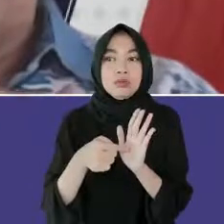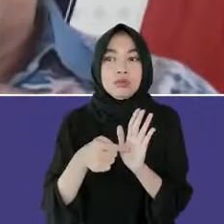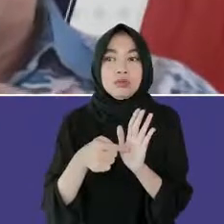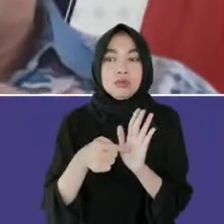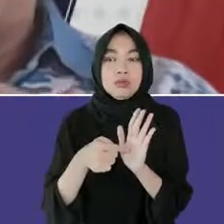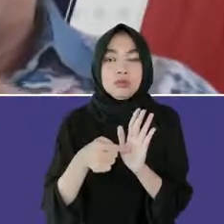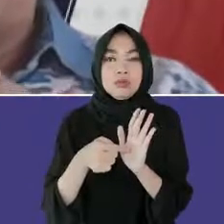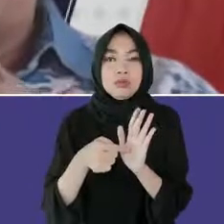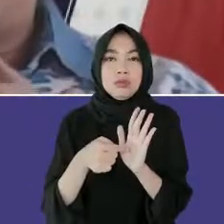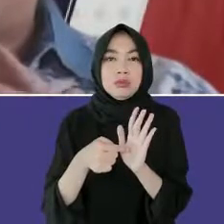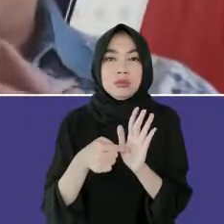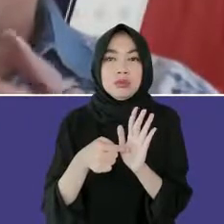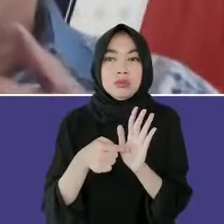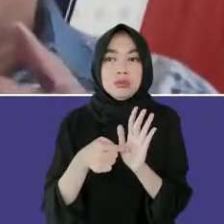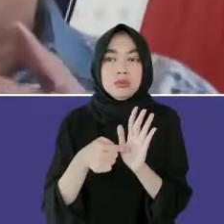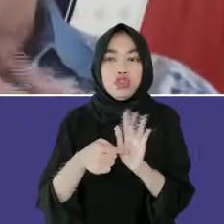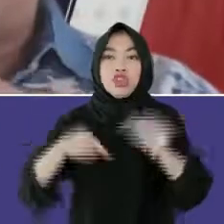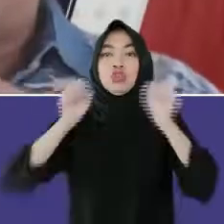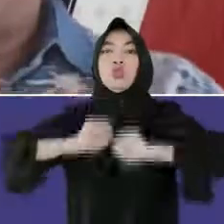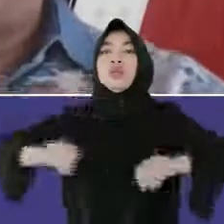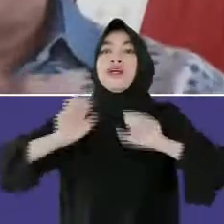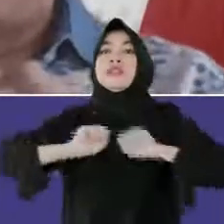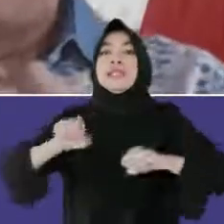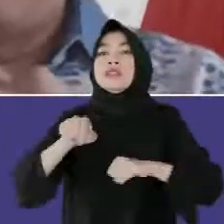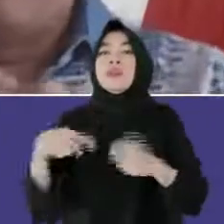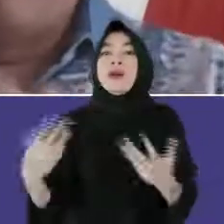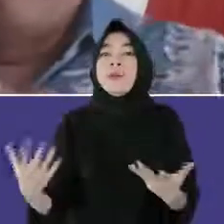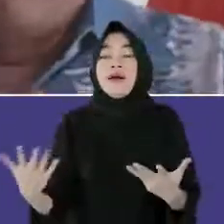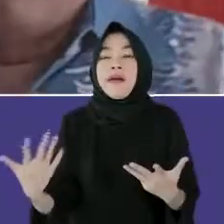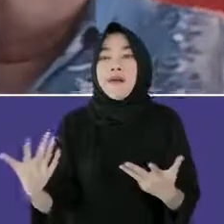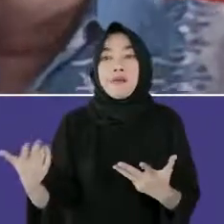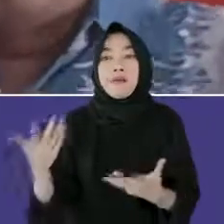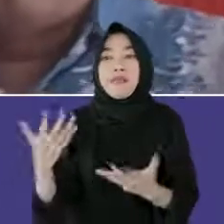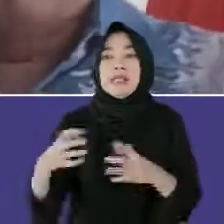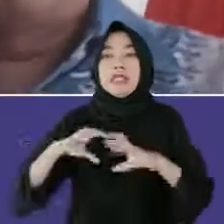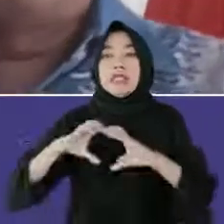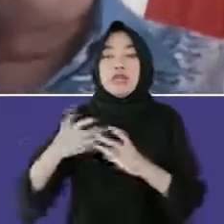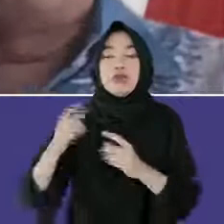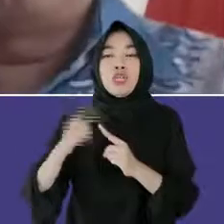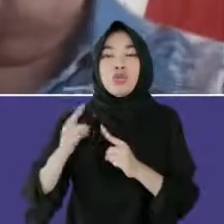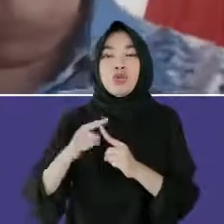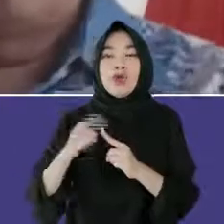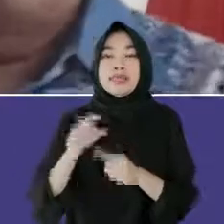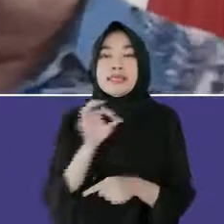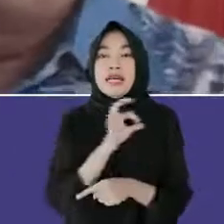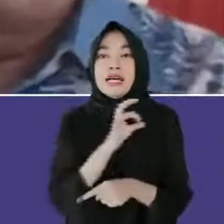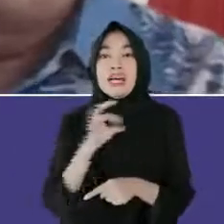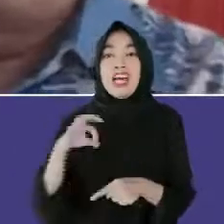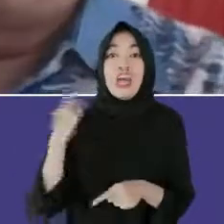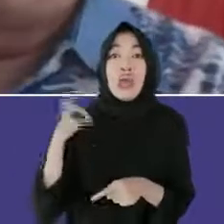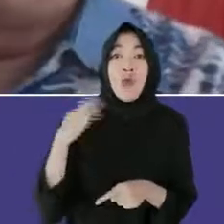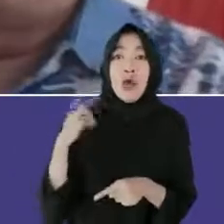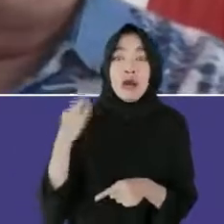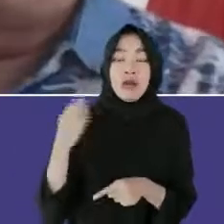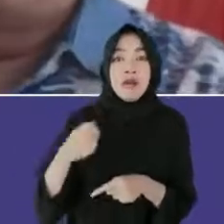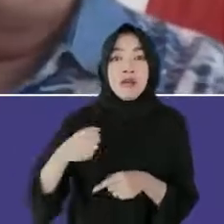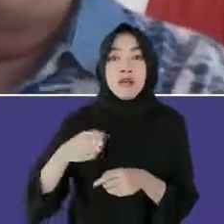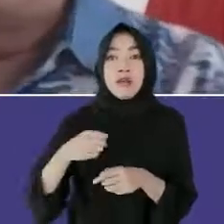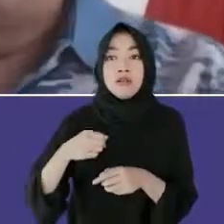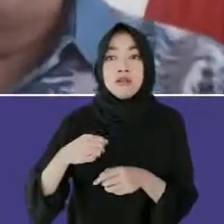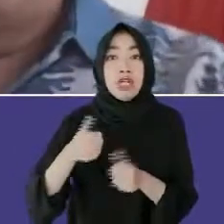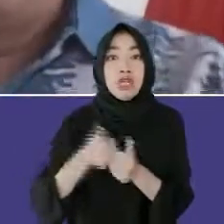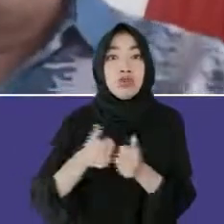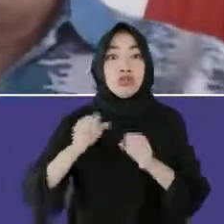di Papua sendiri Bapak Sony Bagaimana teman-teman dari perubahan perilaku dan juga relawan terlibat perlu di dalam